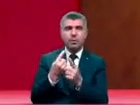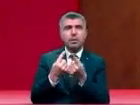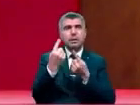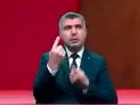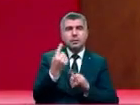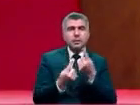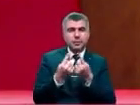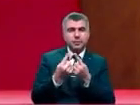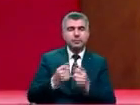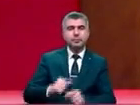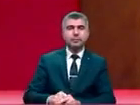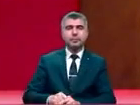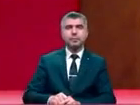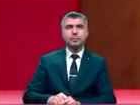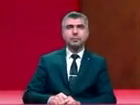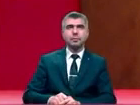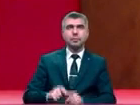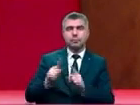اداه